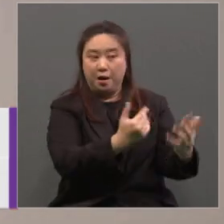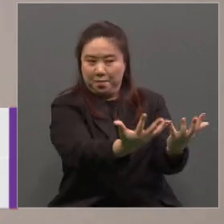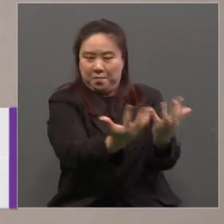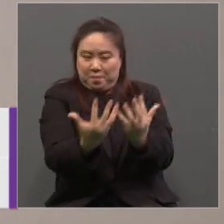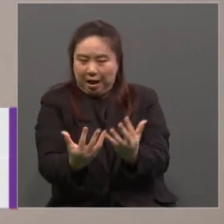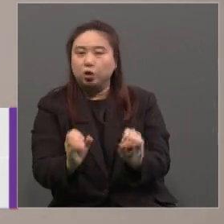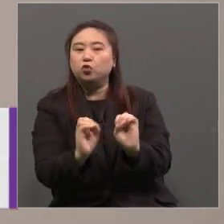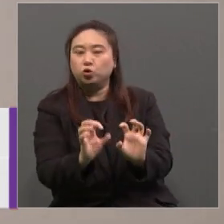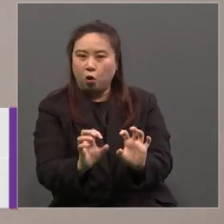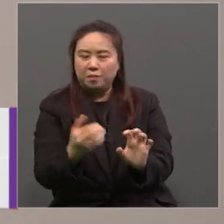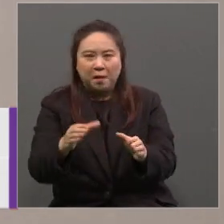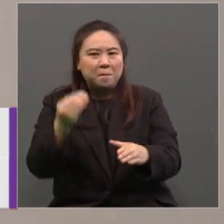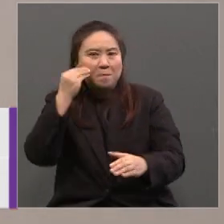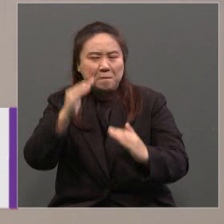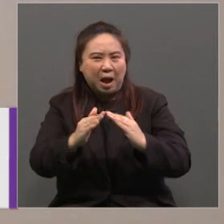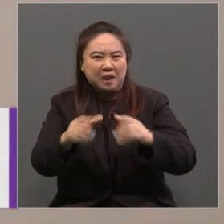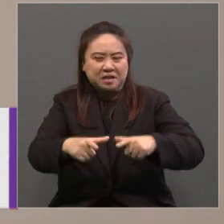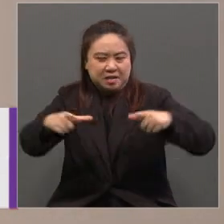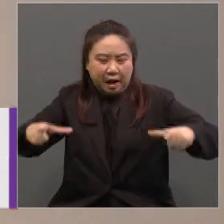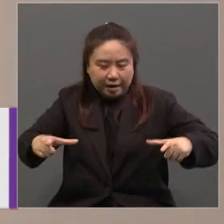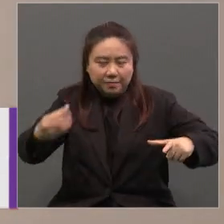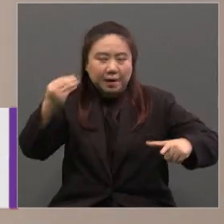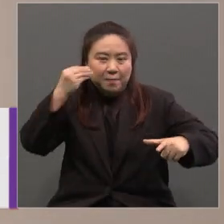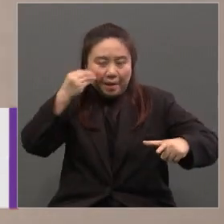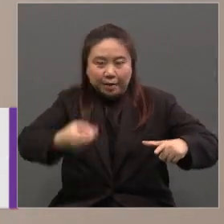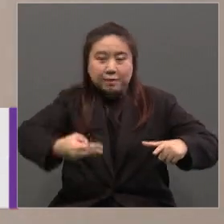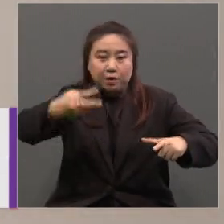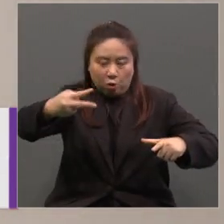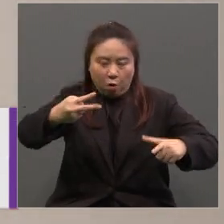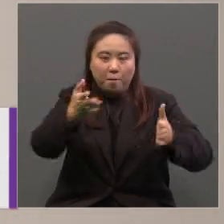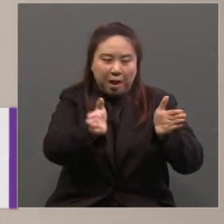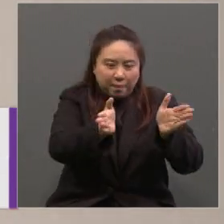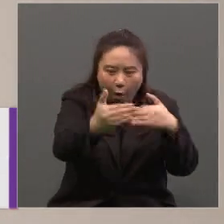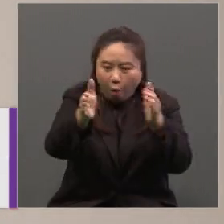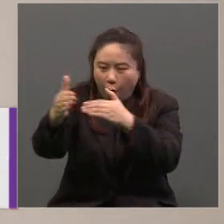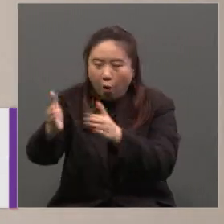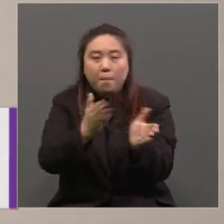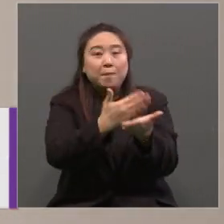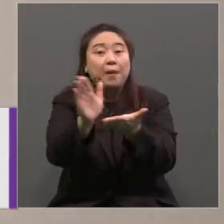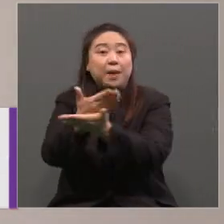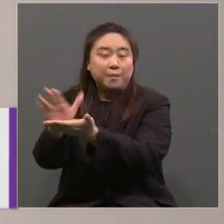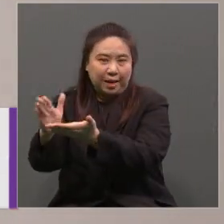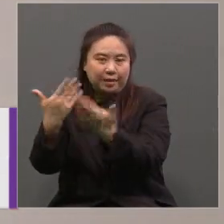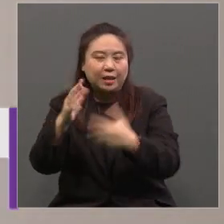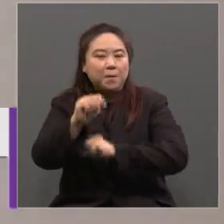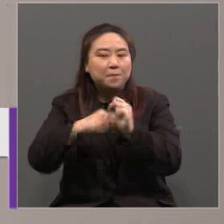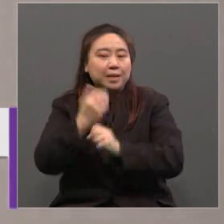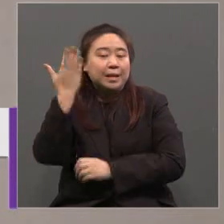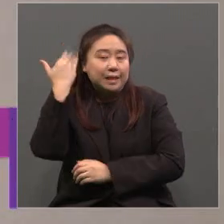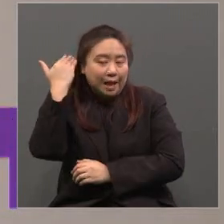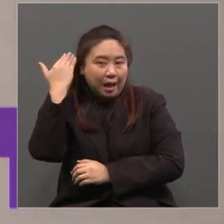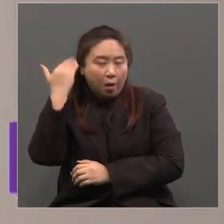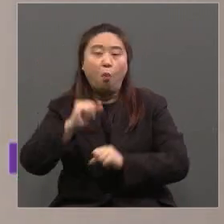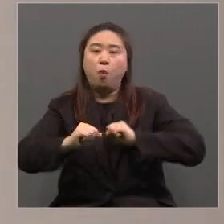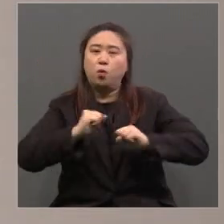2ชั้นแล้วจะแบ่งเป็นห้องส่วนตัวซอยไปหลายๆห้องทีนี้เมื่อช่วงตุลาคมที่ผ่านปีที่แล้วนะคะผู้เสียหายเนี่ยซึ่งเป็น